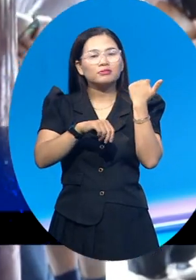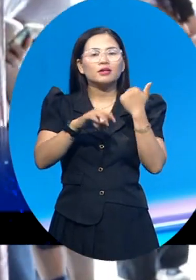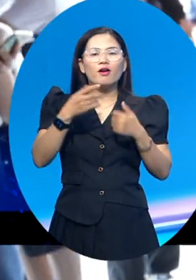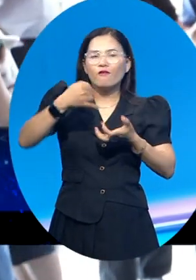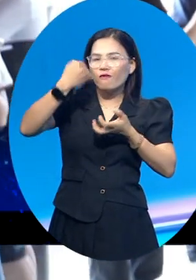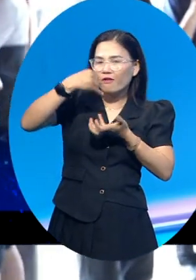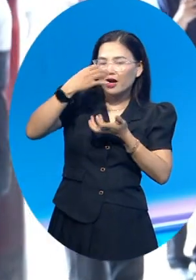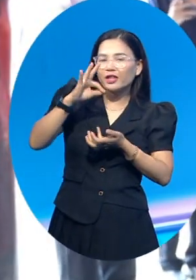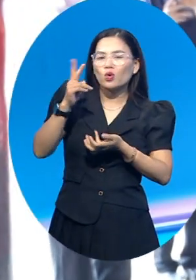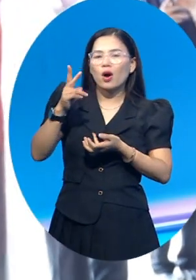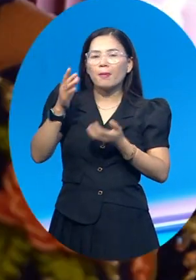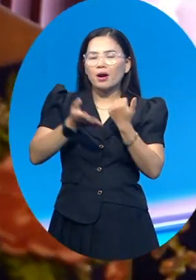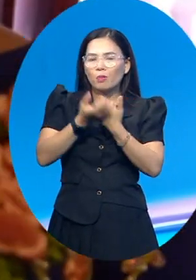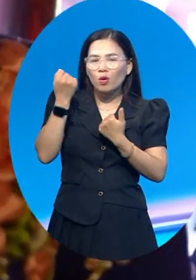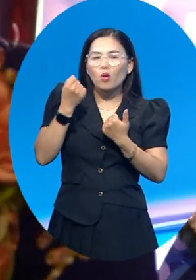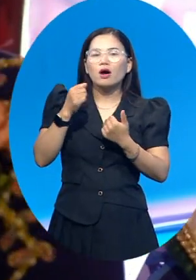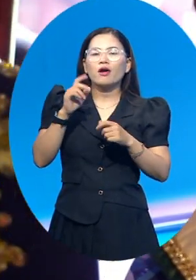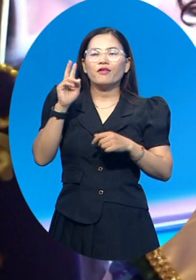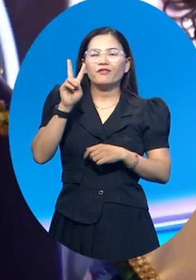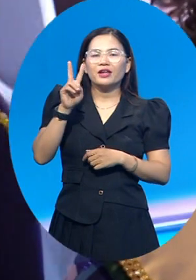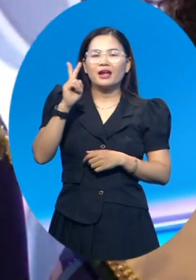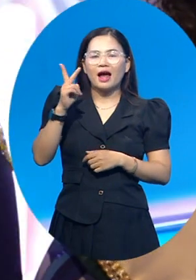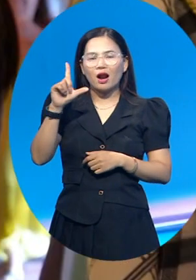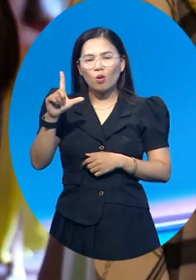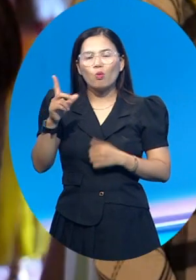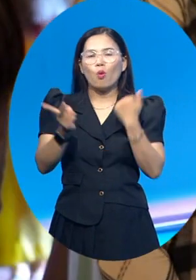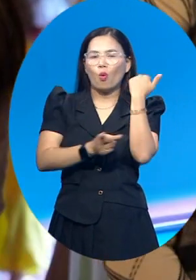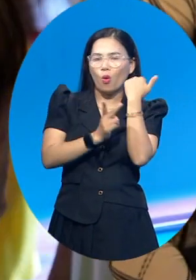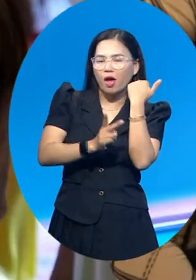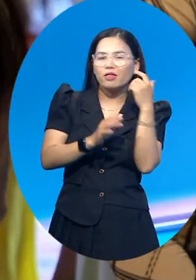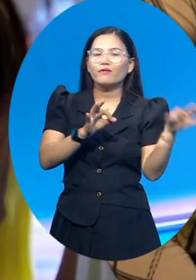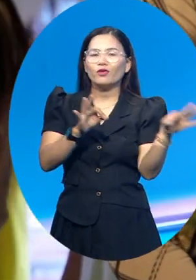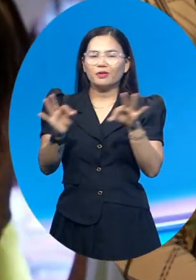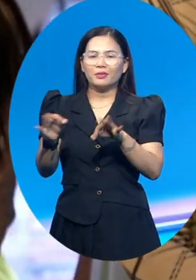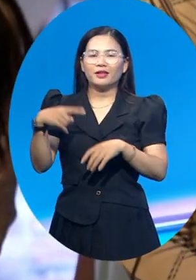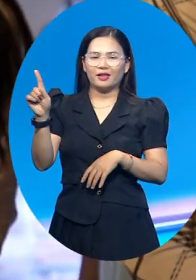Bộ, tiếp nối đó là hoạt động tại Vịnh Hạ Long, Đà Nẵng, Hội An, Huế và Thành phố Hồ Chí Minh.